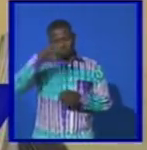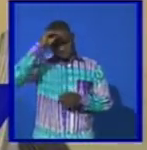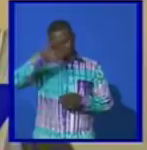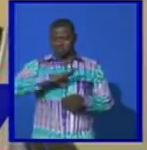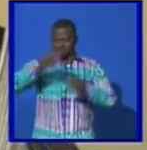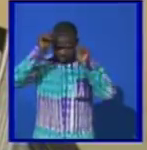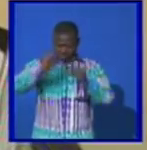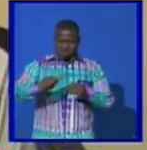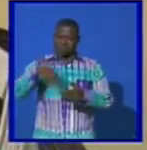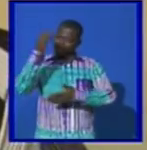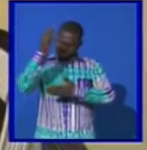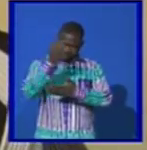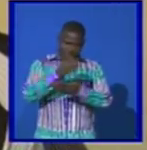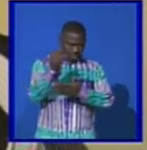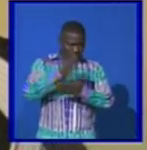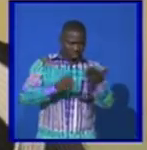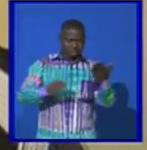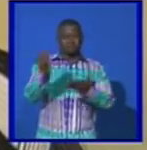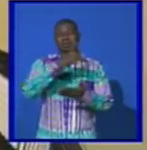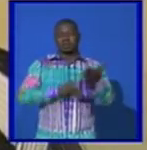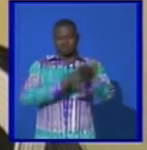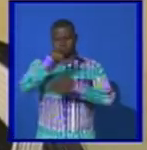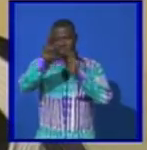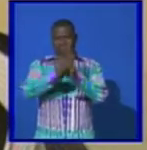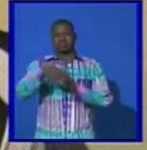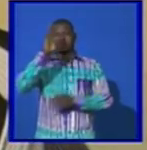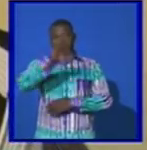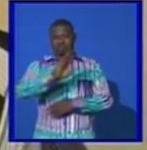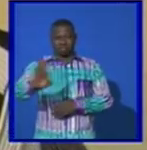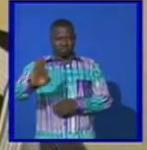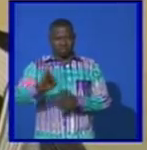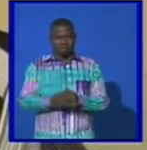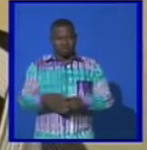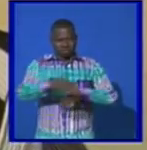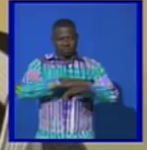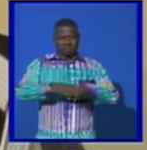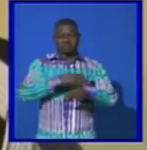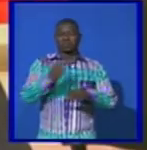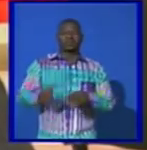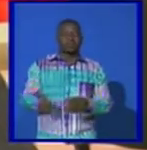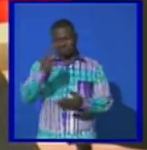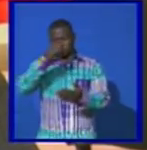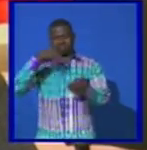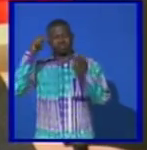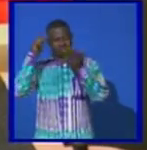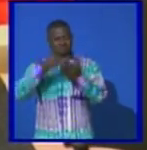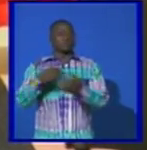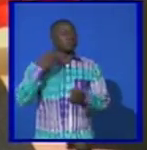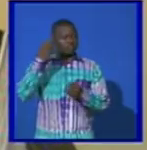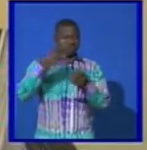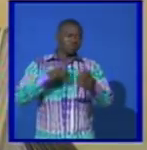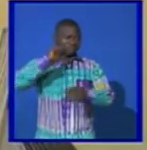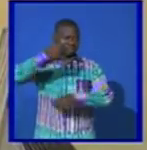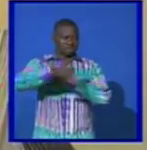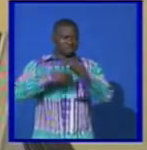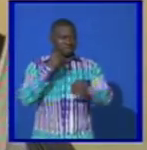schéma de développement du Burkina Faso sur une projection de plusieurs décennies. Nous avons besoin également